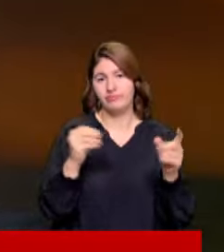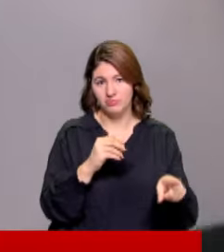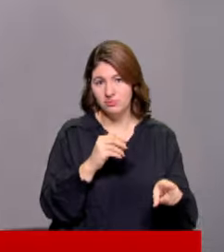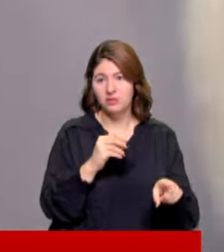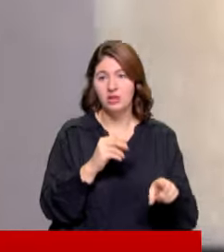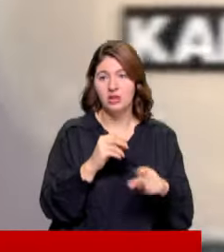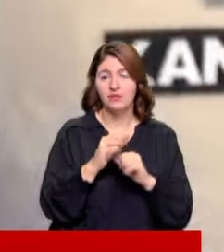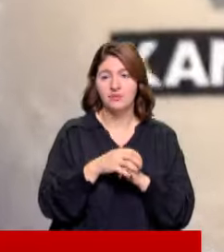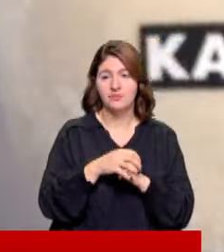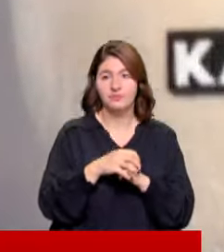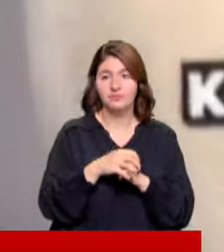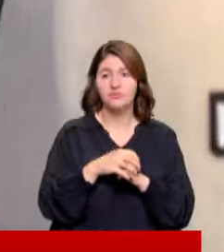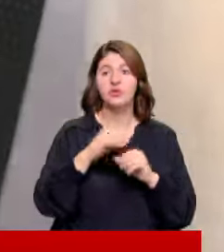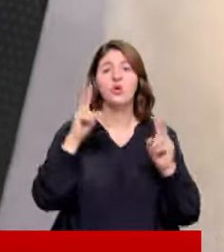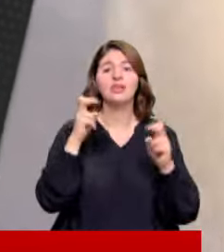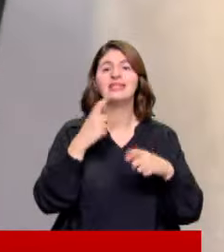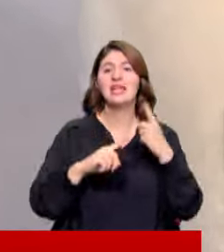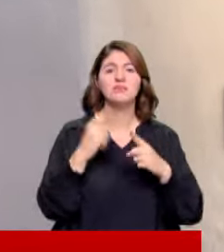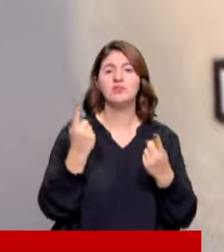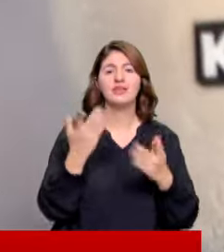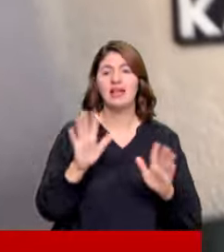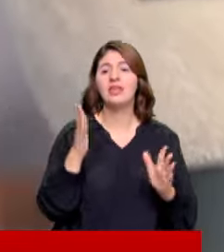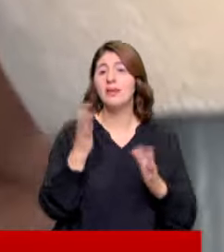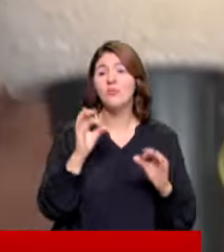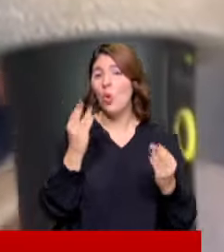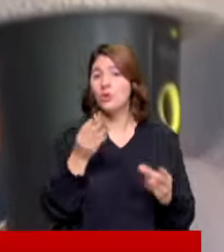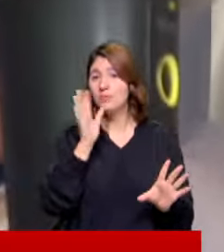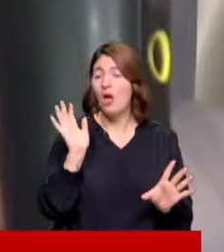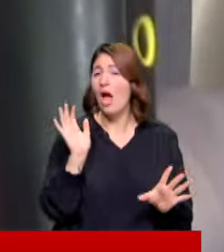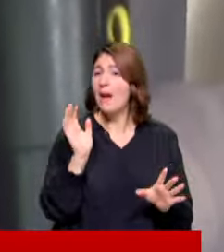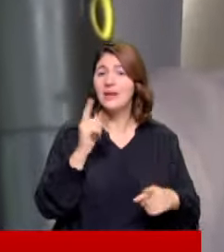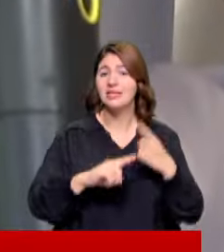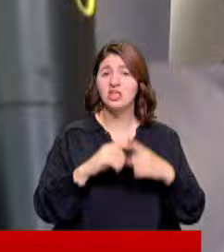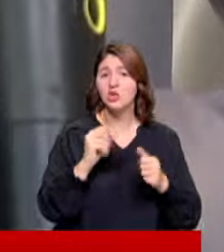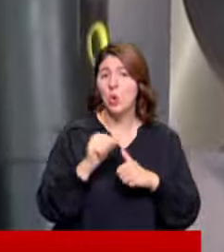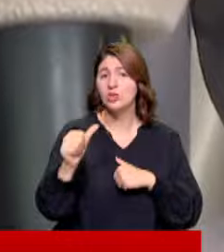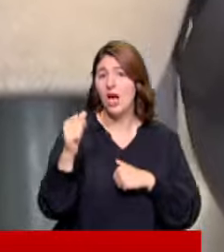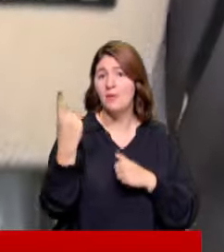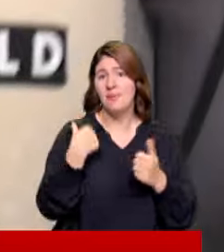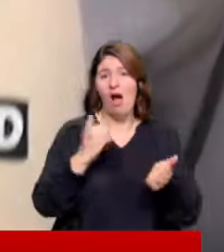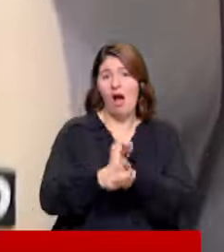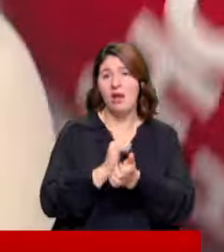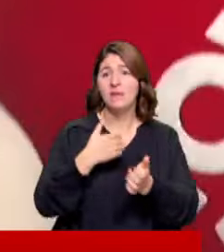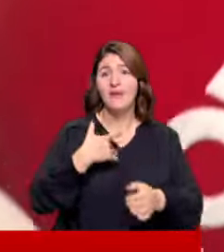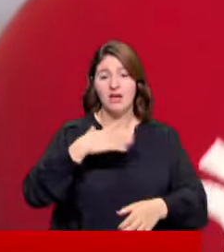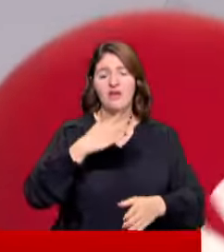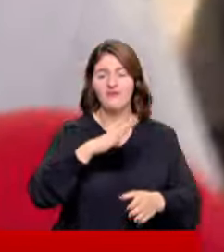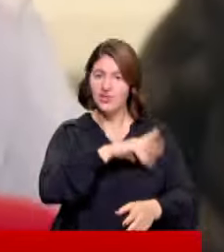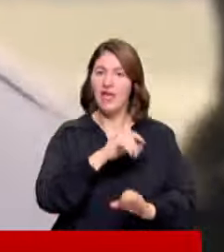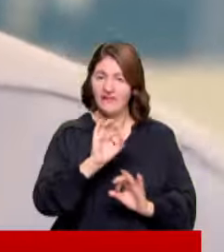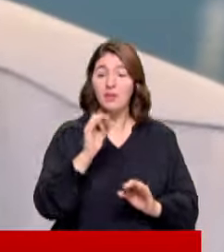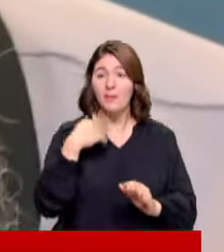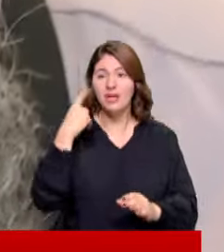saldırıda. Mesele siyasi değil. Tam olarak ne oldu bilmiyorum ama siyasetten çok uzak bir aileyiz. Biz Filistinliyiz ama